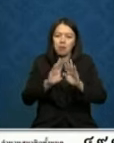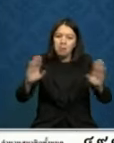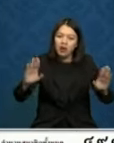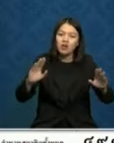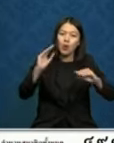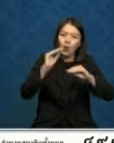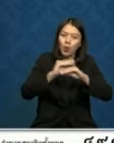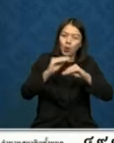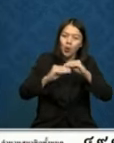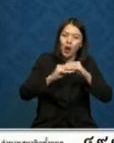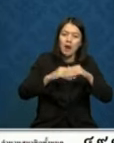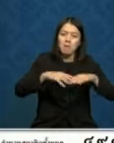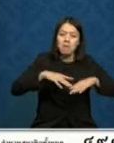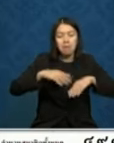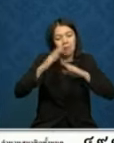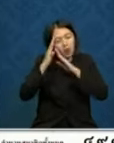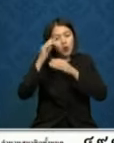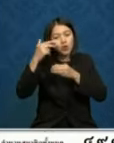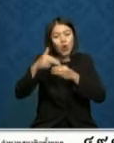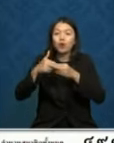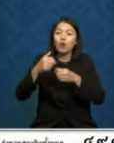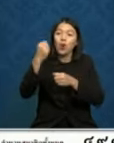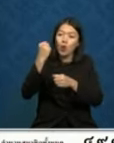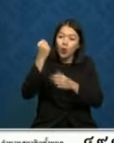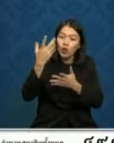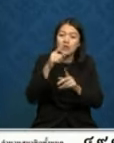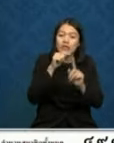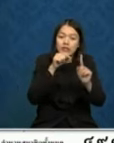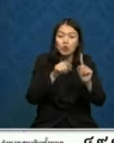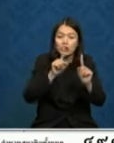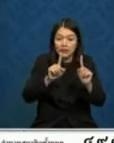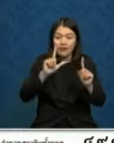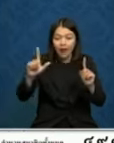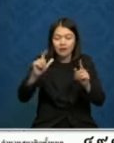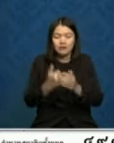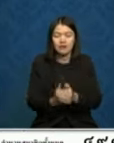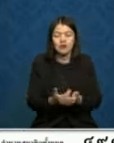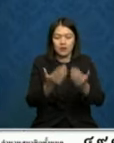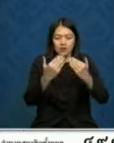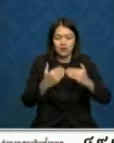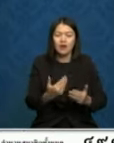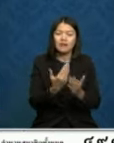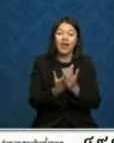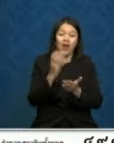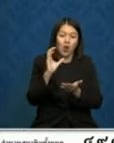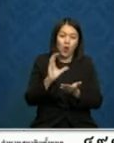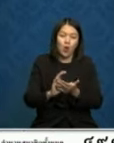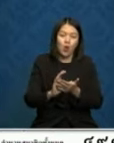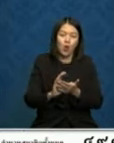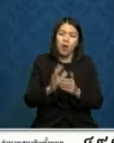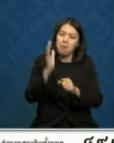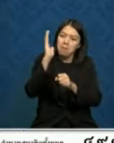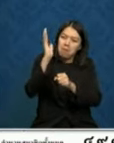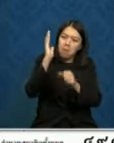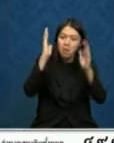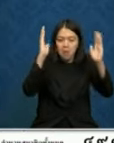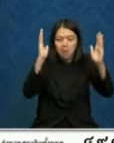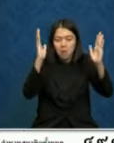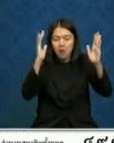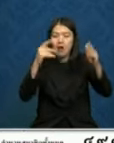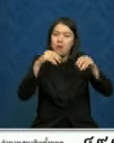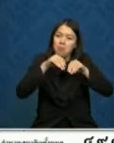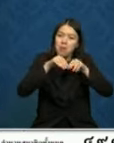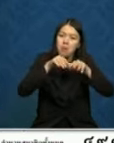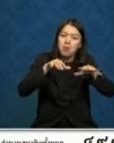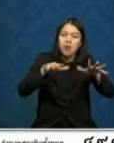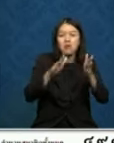ะได้แก่ค่าที่พักค่าน้ำมันค่ารถไปแล้ว 1.1 ล้านบาทต่อมาค่ะเป็นงบประมาณที่ใช้ไปกับการประชาสัมพันธ์โครงการหรือการผลิต